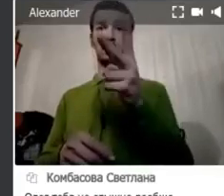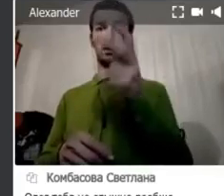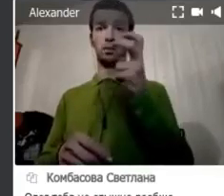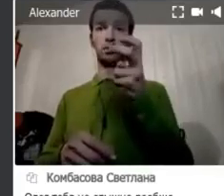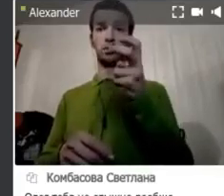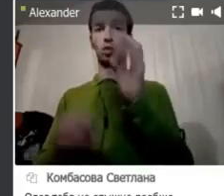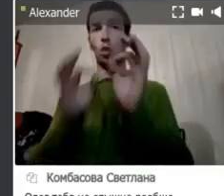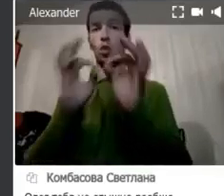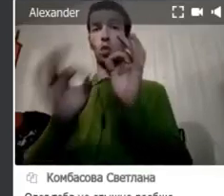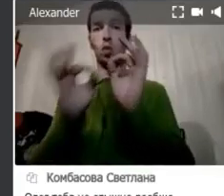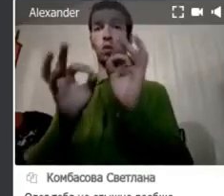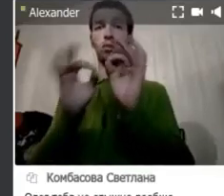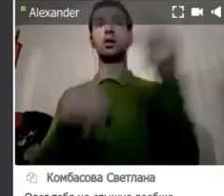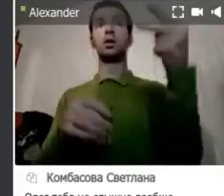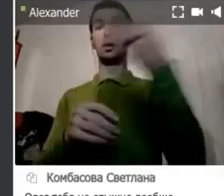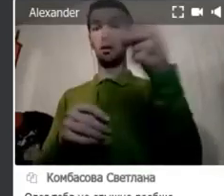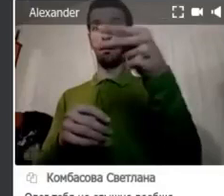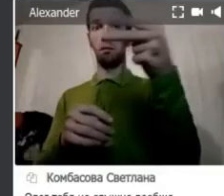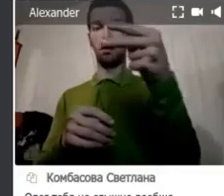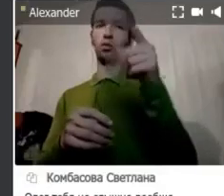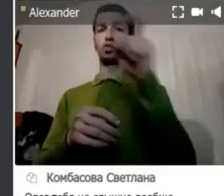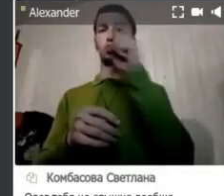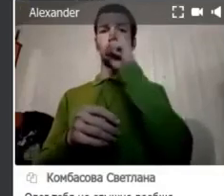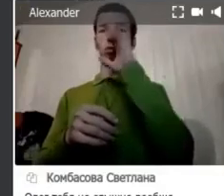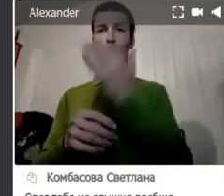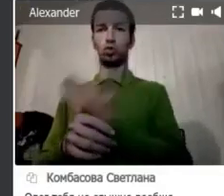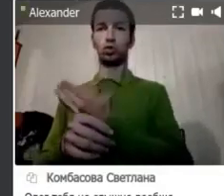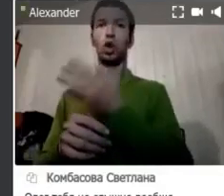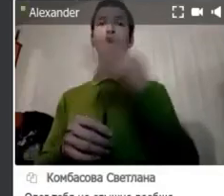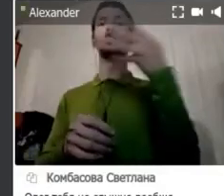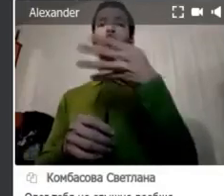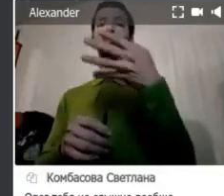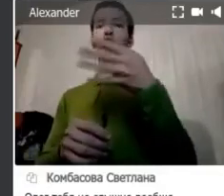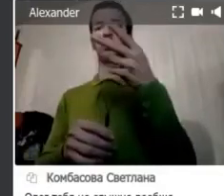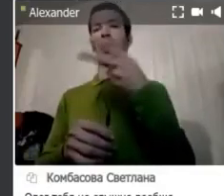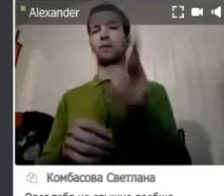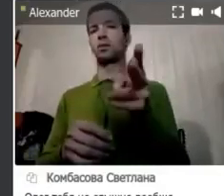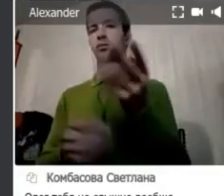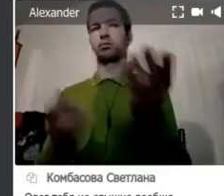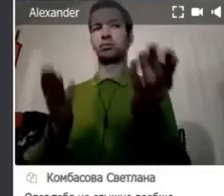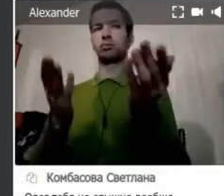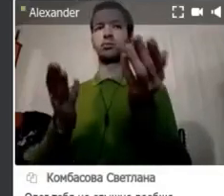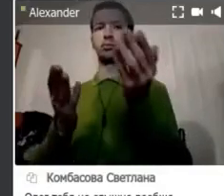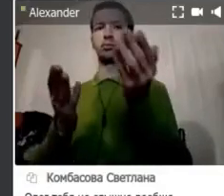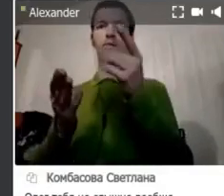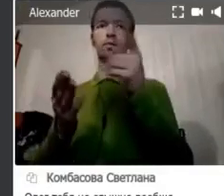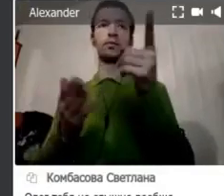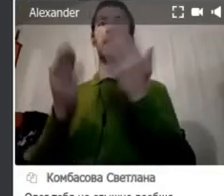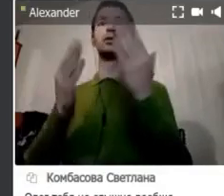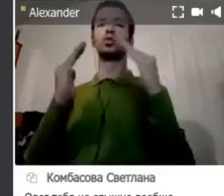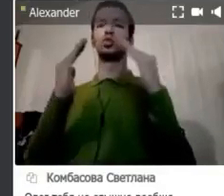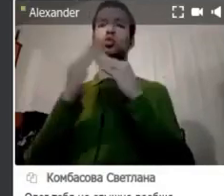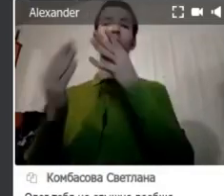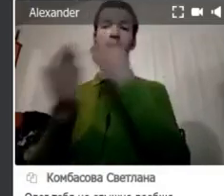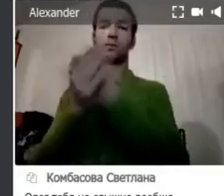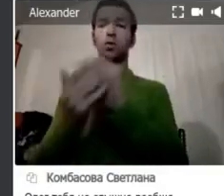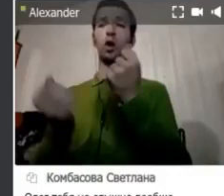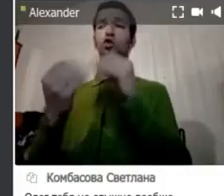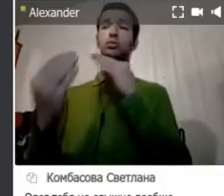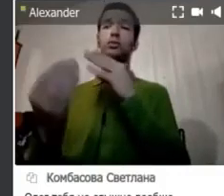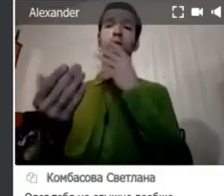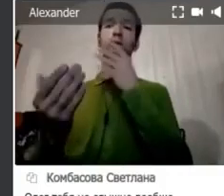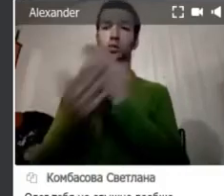Так вот, чтобы вам иметь такой доход, вам надо проинвестировать примерно 500 000 евро. У кого есть 500 000? Поэтому там